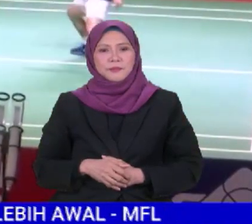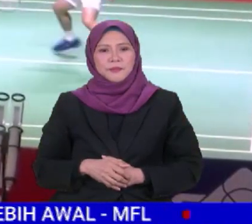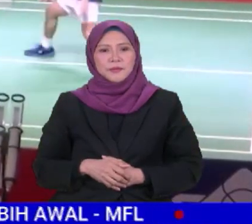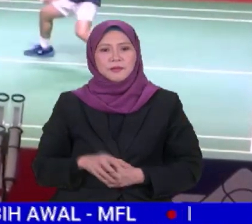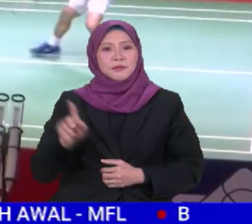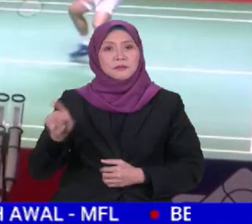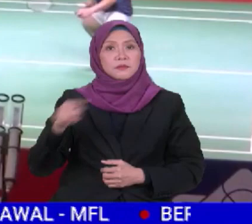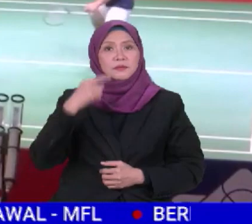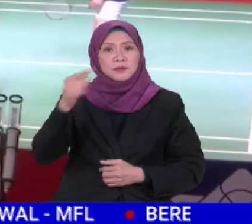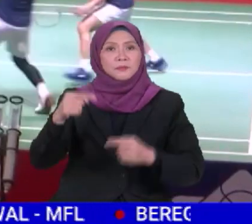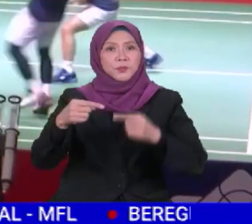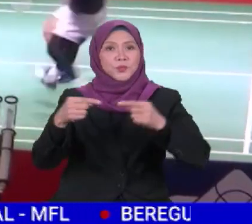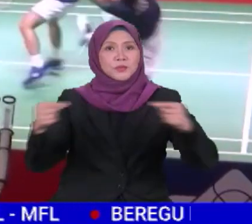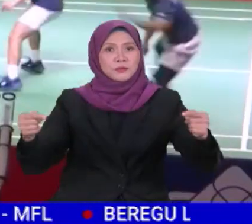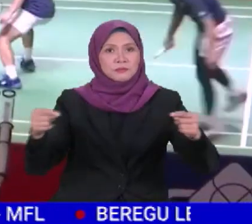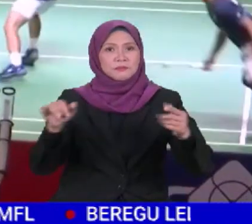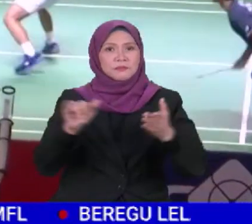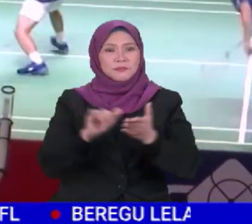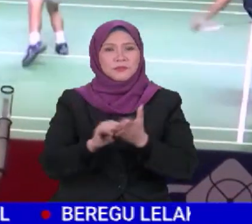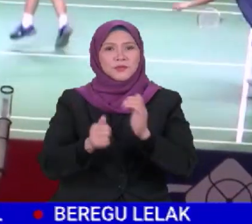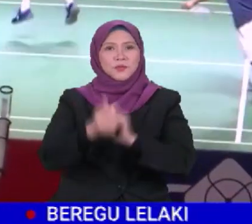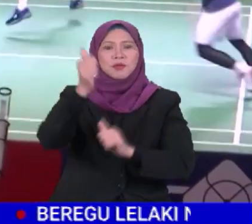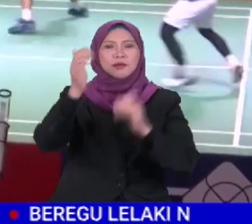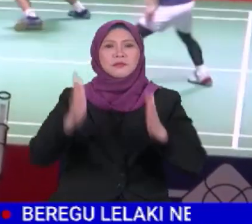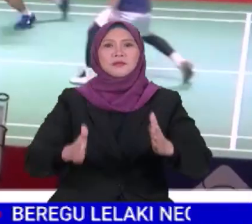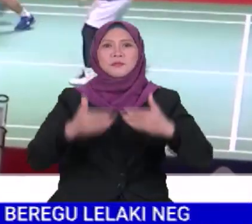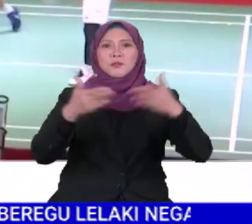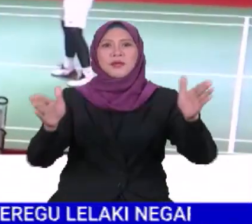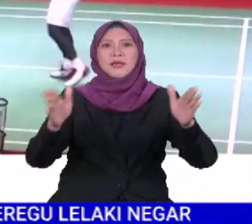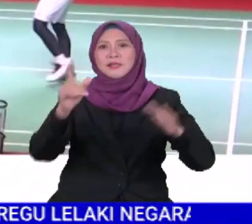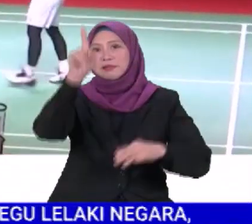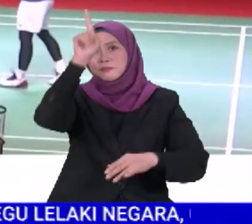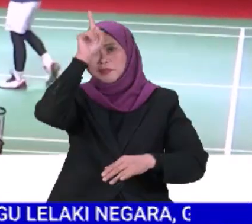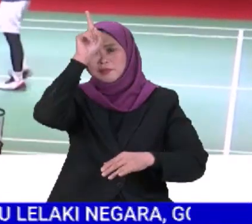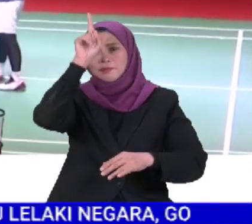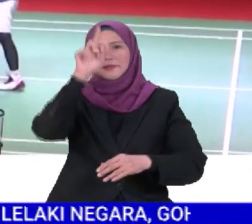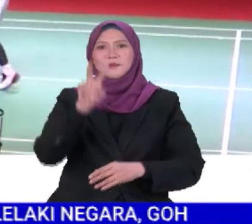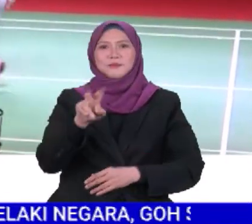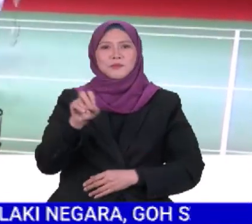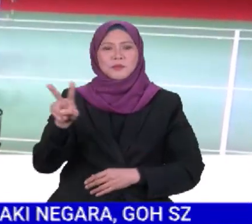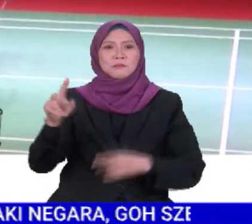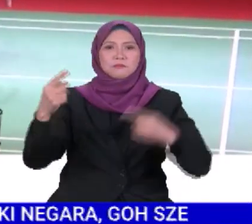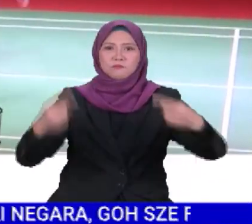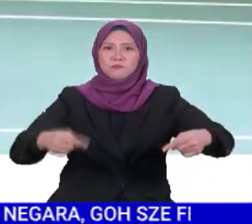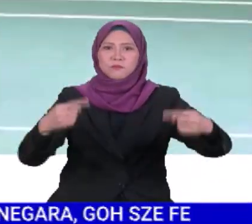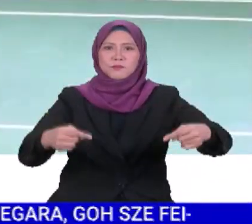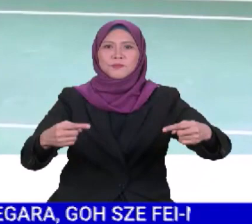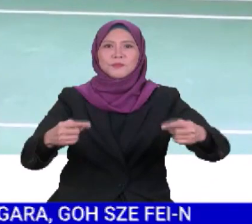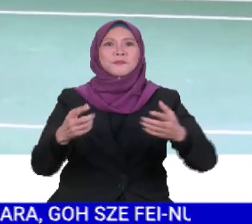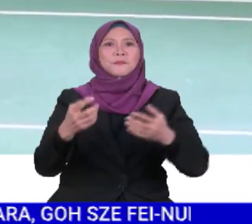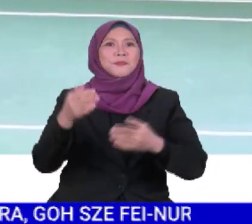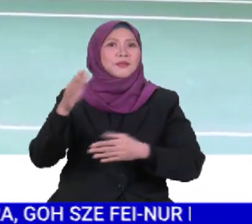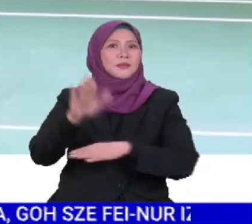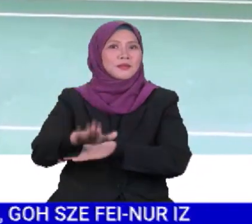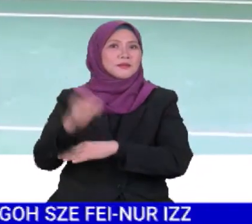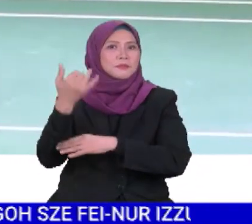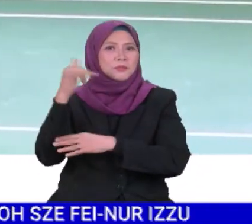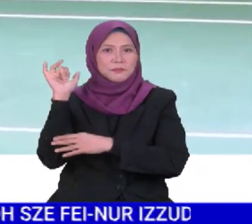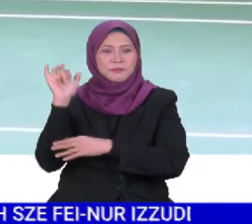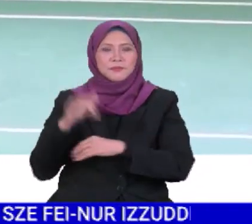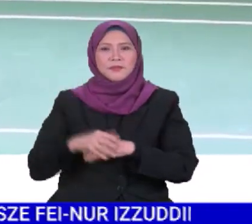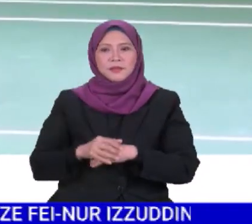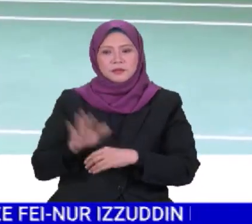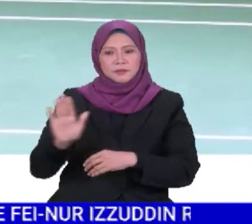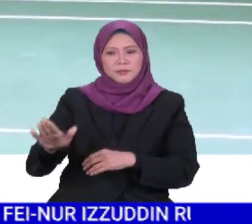keputusan tersebut diambil selepas suara terbuka Jerman 2022 itu mengadakan pertemuan dengan petang semalam Beliau